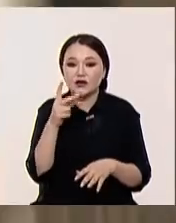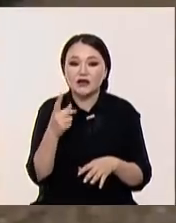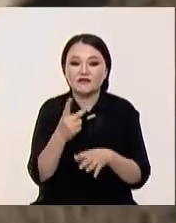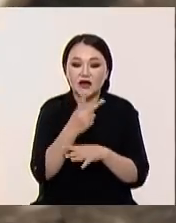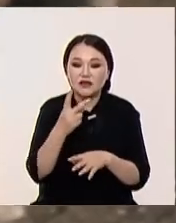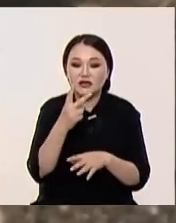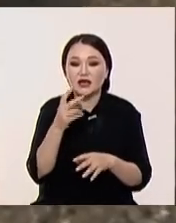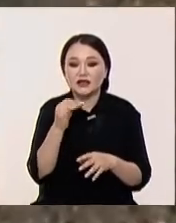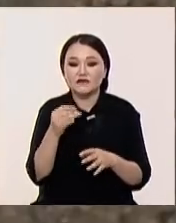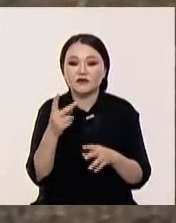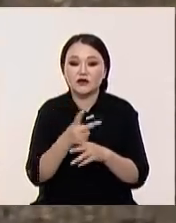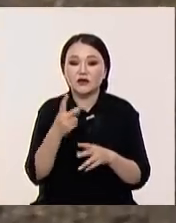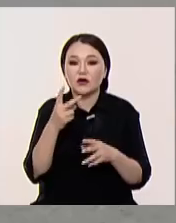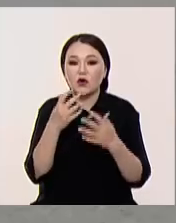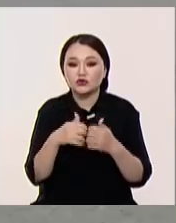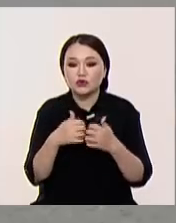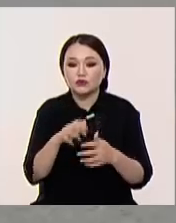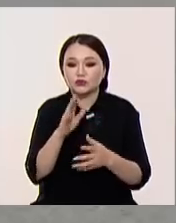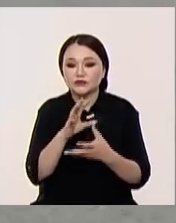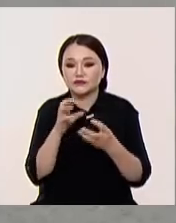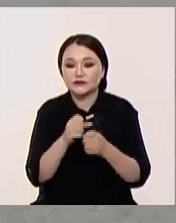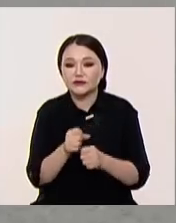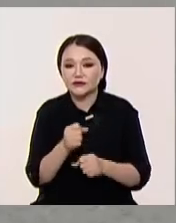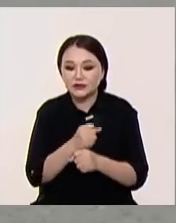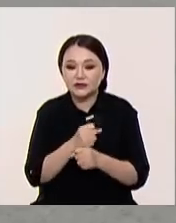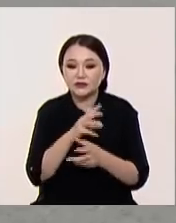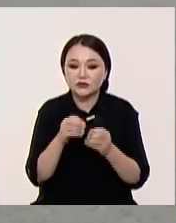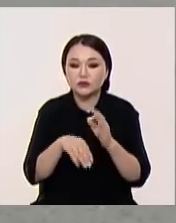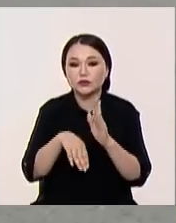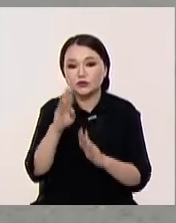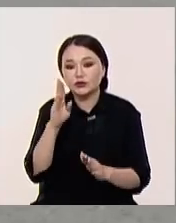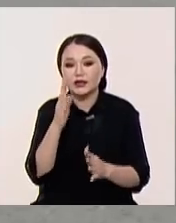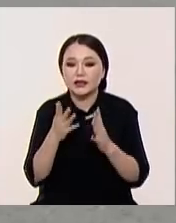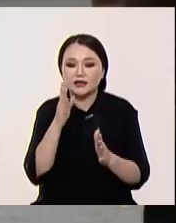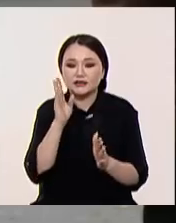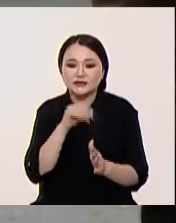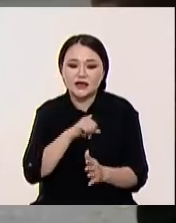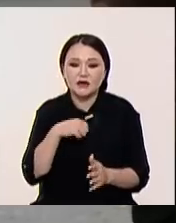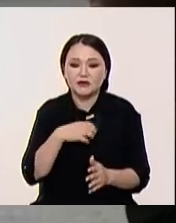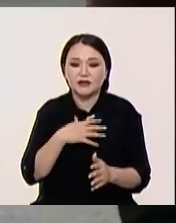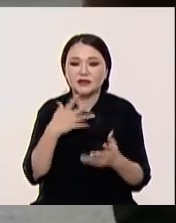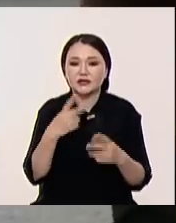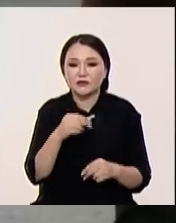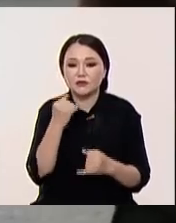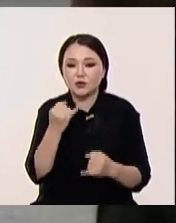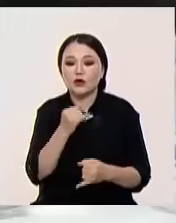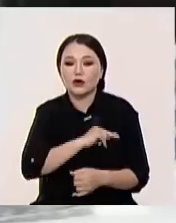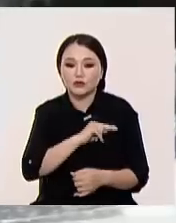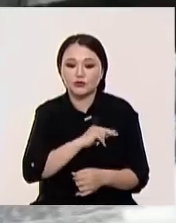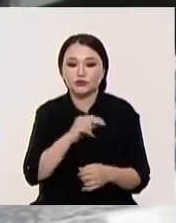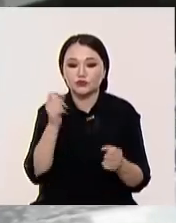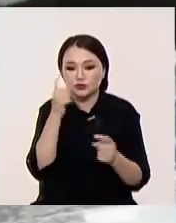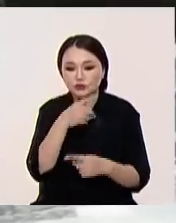екінші жартыжылдық қорытындылары бойынша жасалады. Соның нәтижесінде үздік, сондай-ақ ең нашар өңірлер анықталмақ.